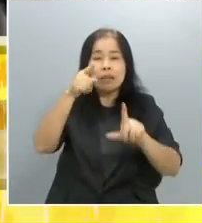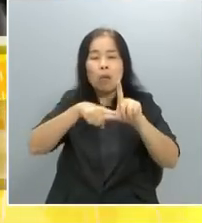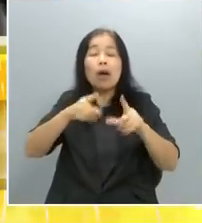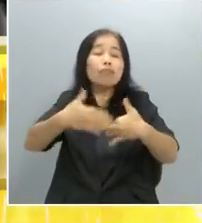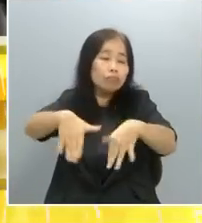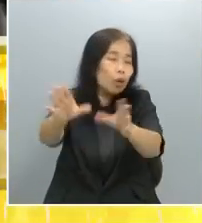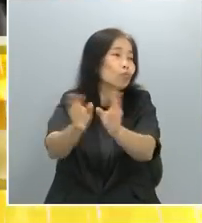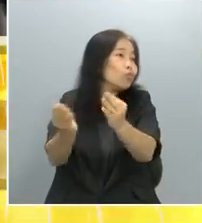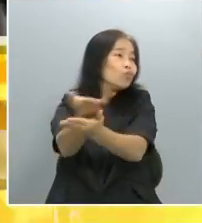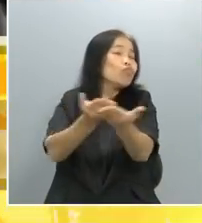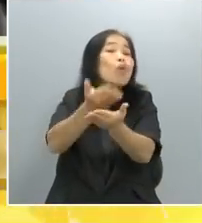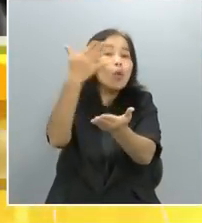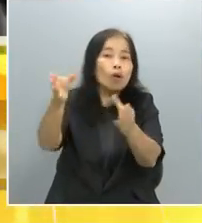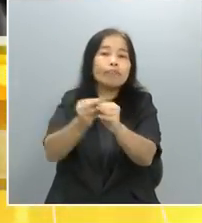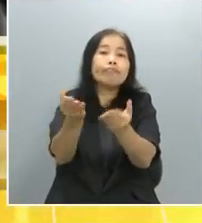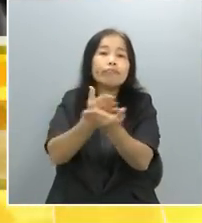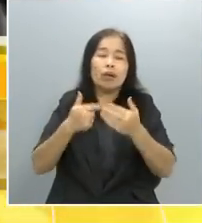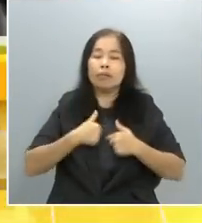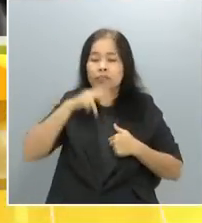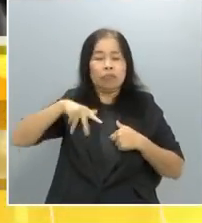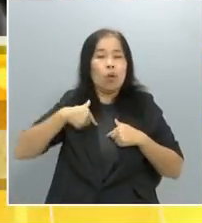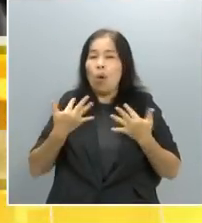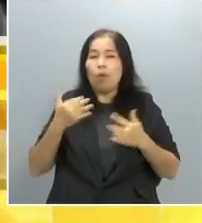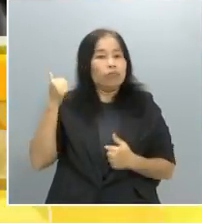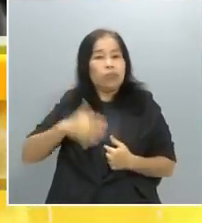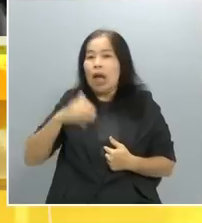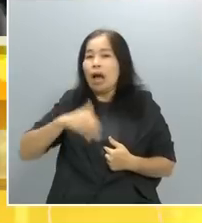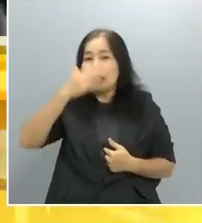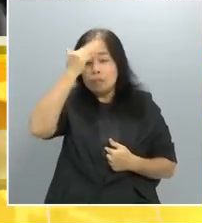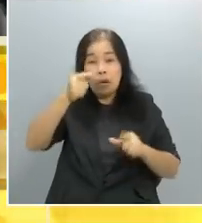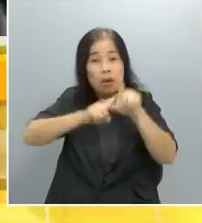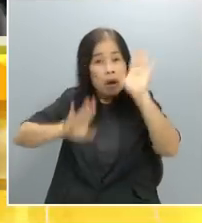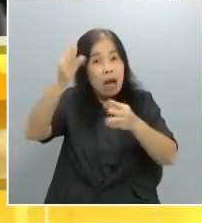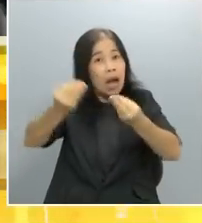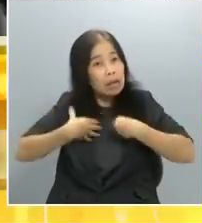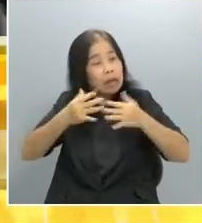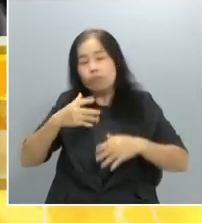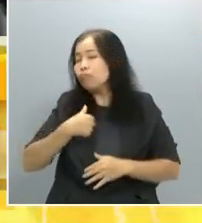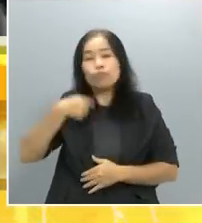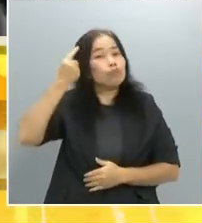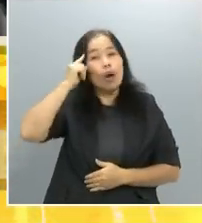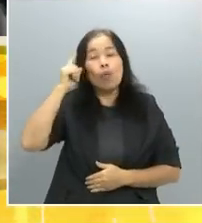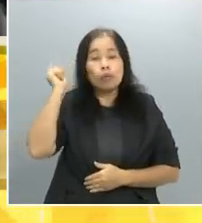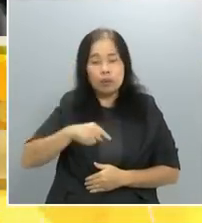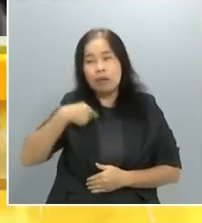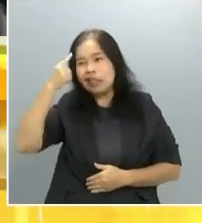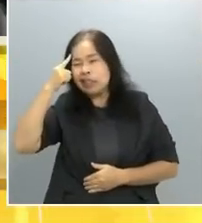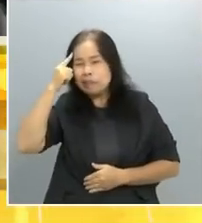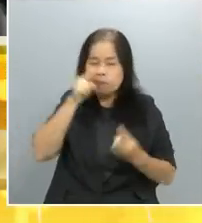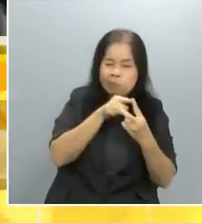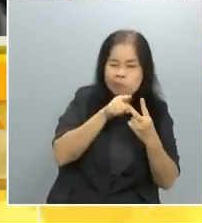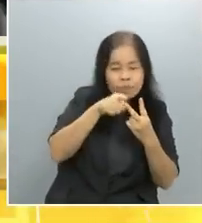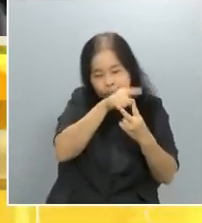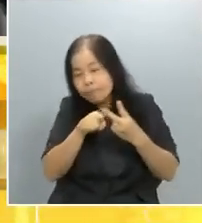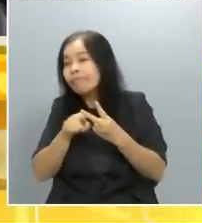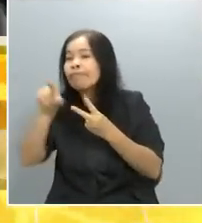ขอไปคิดแต่เพื่อไทยบอกรอไม่ได้ที่จะรอว่าก้าวไกลจะโหวตให้ไหมมันก็แปลว่าต้องไปทางเลือกอื่นถูกไห ม แล้วเมื่อ